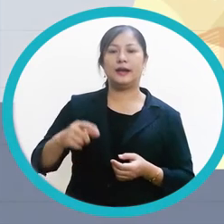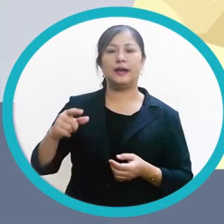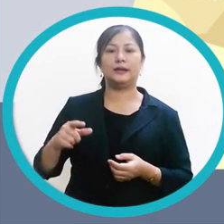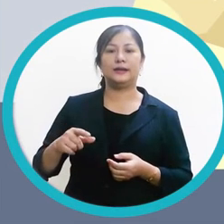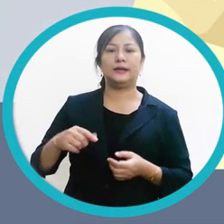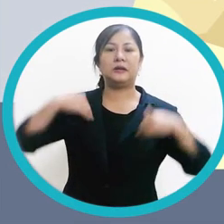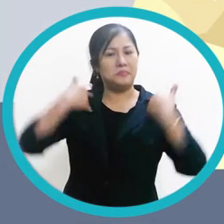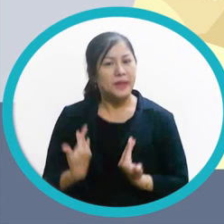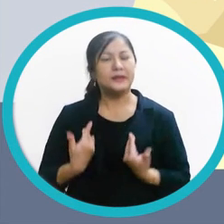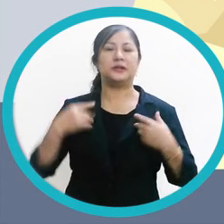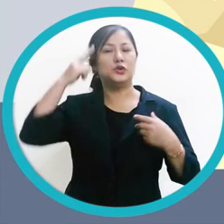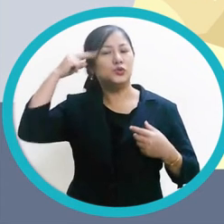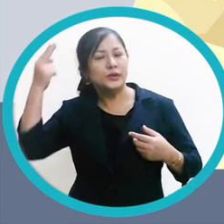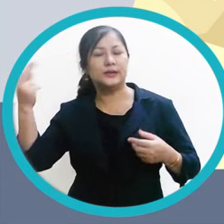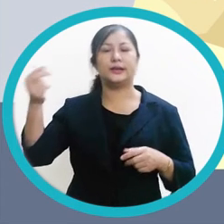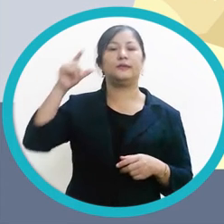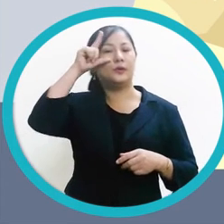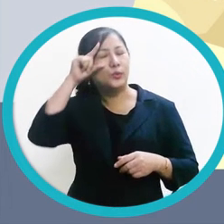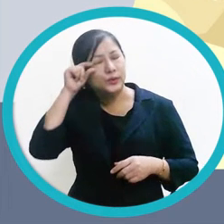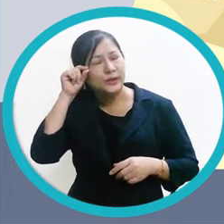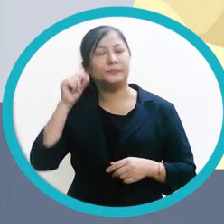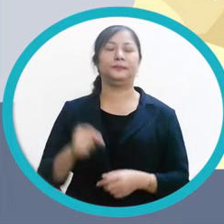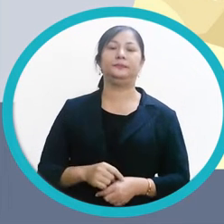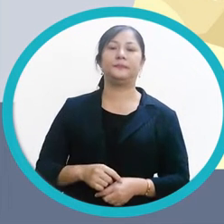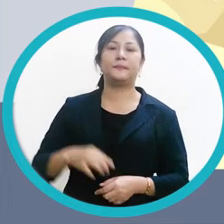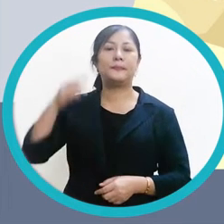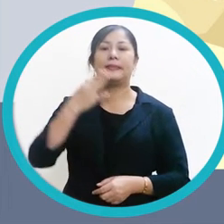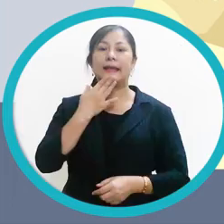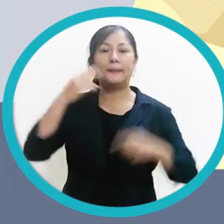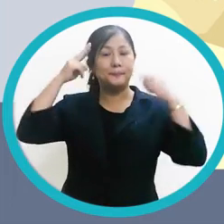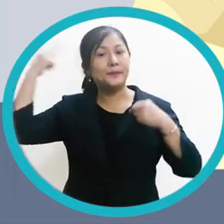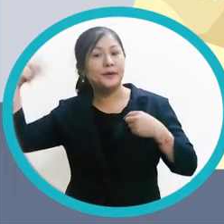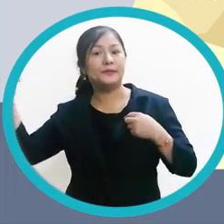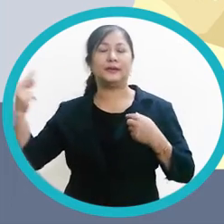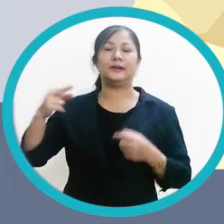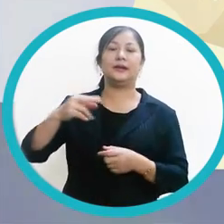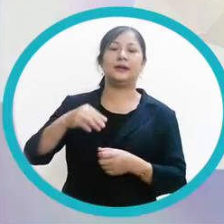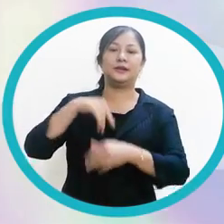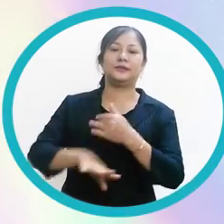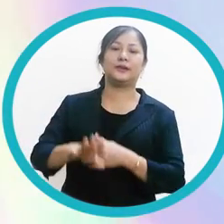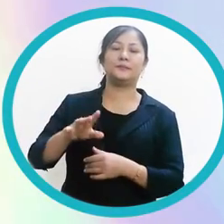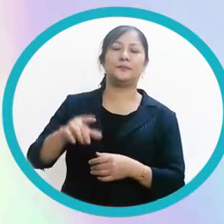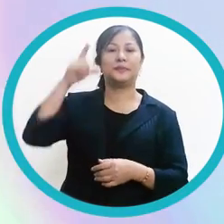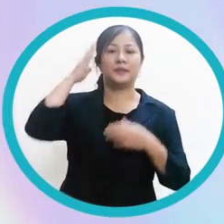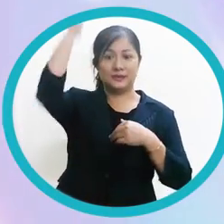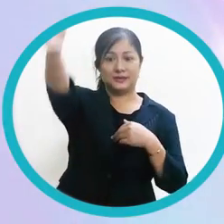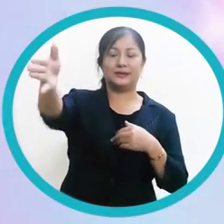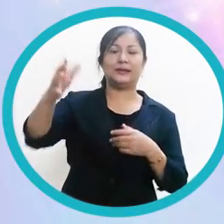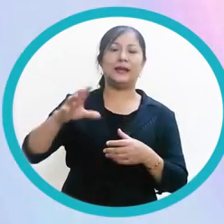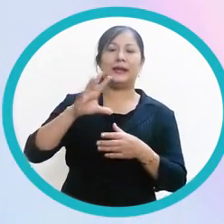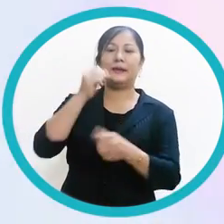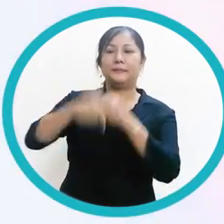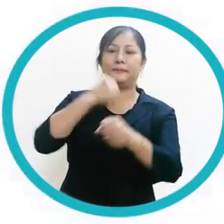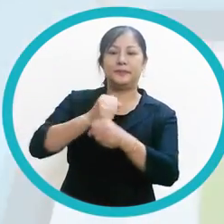Quá nhiều vấn đề nảy sinh khiến Nam kiệt quệ vì lo lắng và suy nghĩ rồi ngủ thiếp đi. Nam mơ về Đà Nẵng trong tương